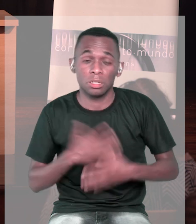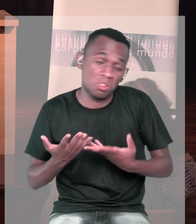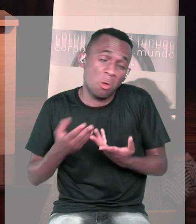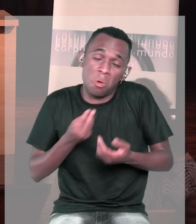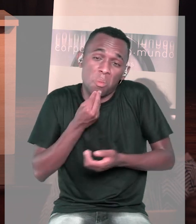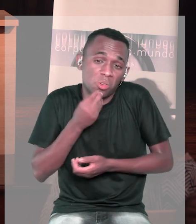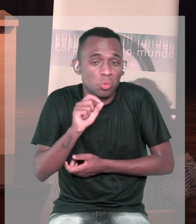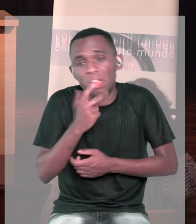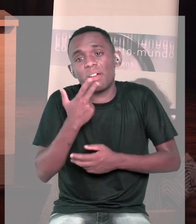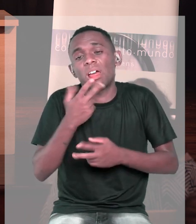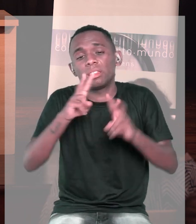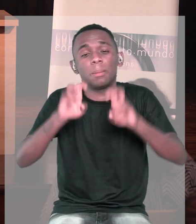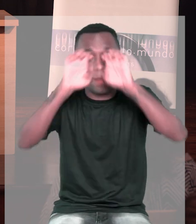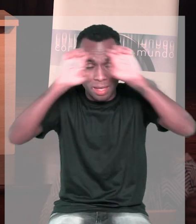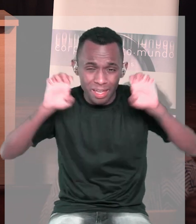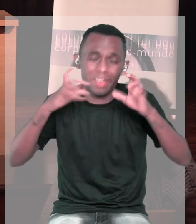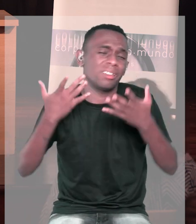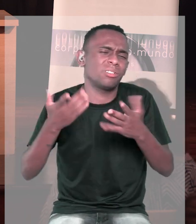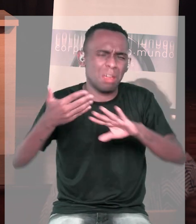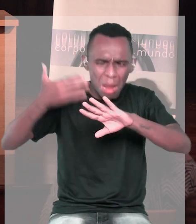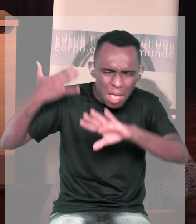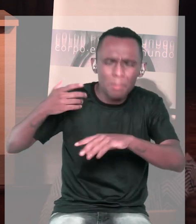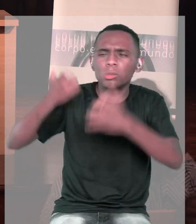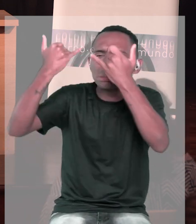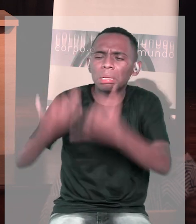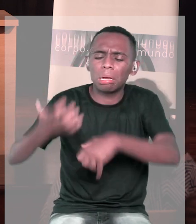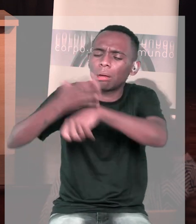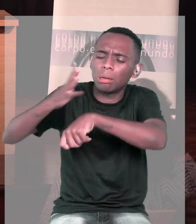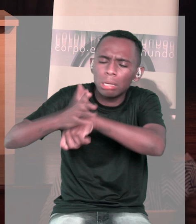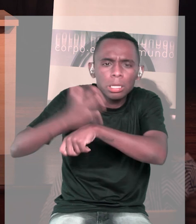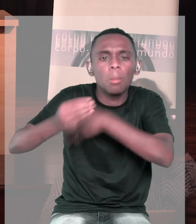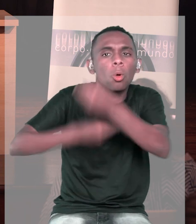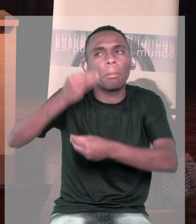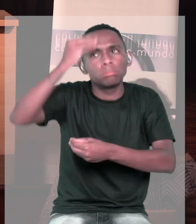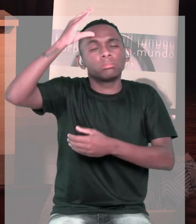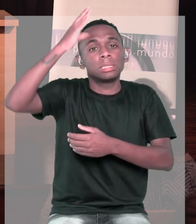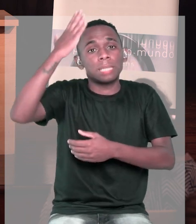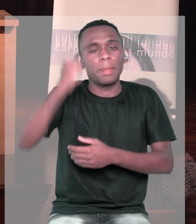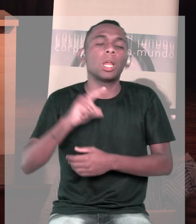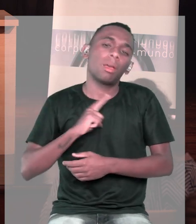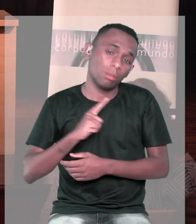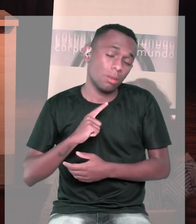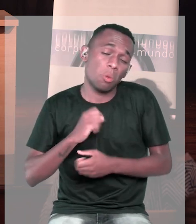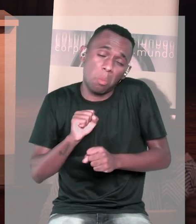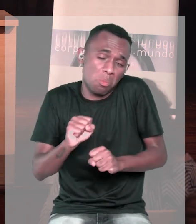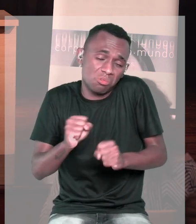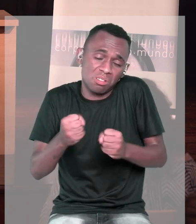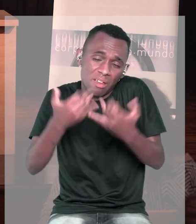poderia ter falado de ética quando eu falei naqueles exercícios lá de se obter sabedoria.